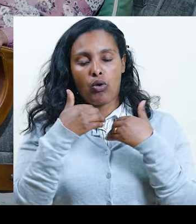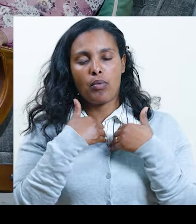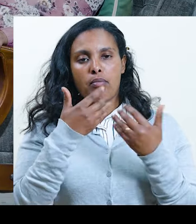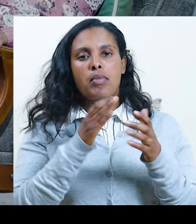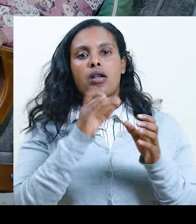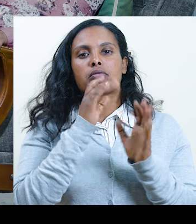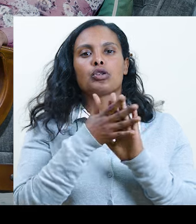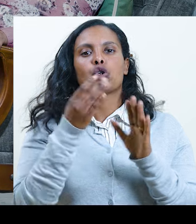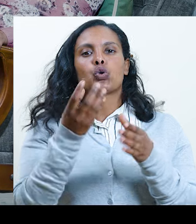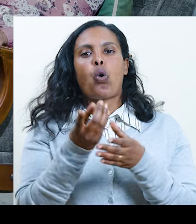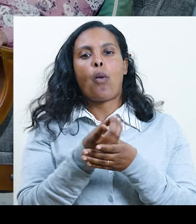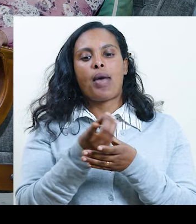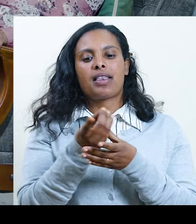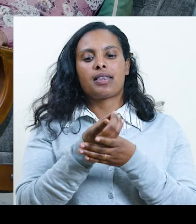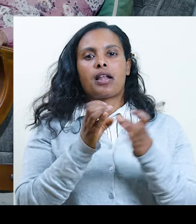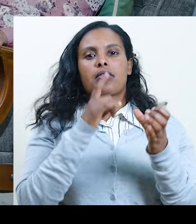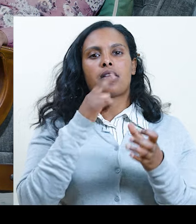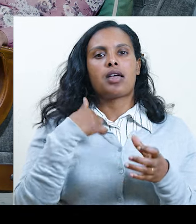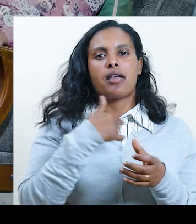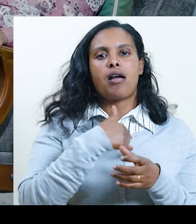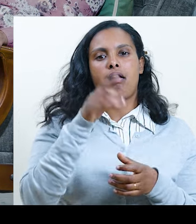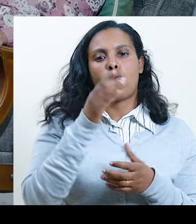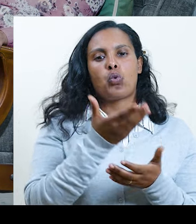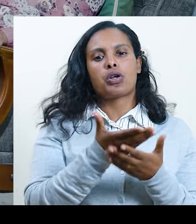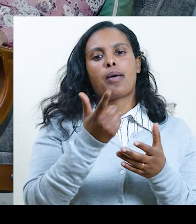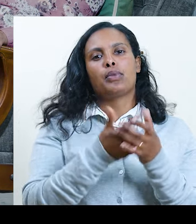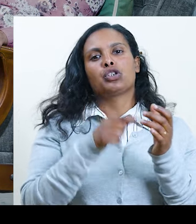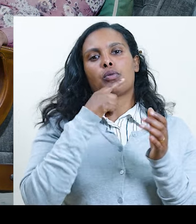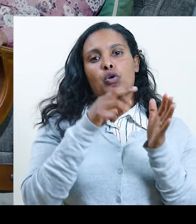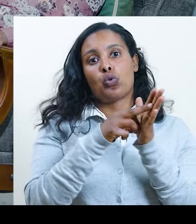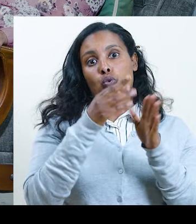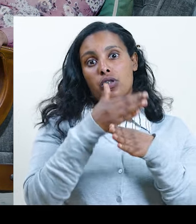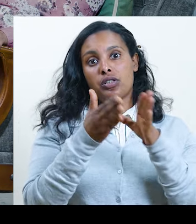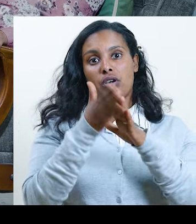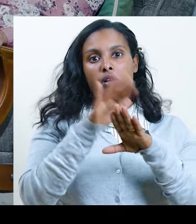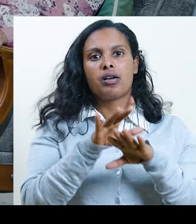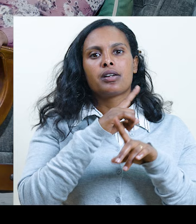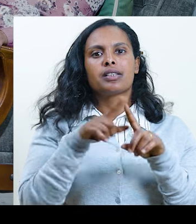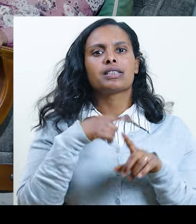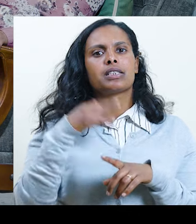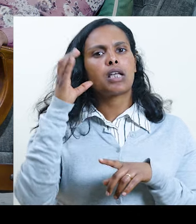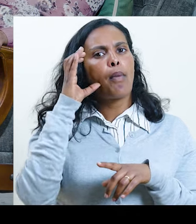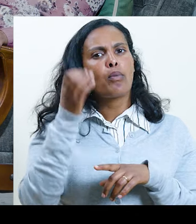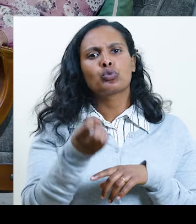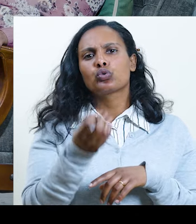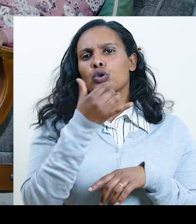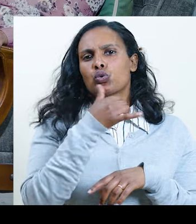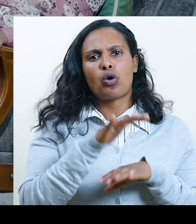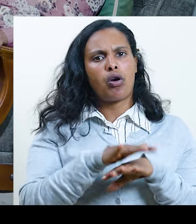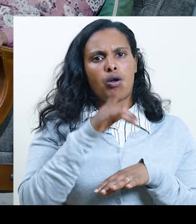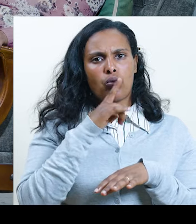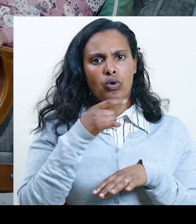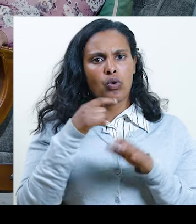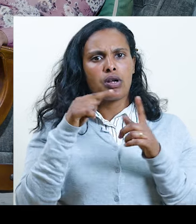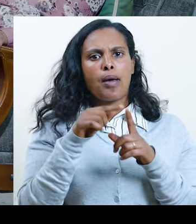የሚያገኙት እኛን ነው እና ዶክመንትም ተደርጎ ያለው የእኛ ኬዝ ብቻ ነው በህጉ ደረጃ። ግን ስንሰማ ብዙ ሴቶች